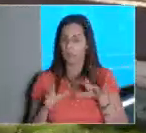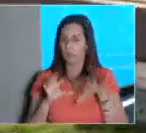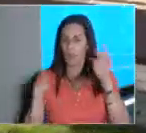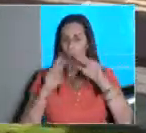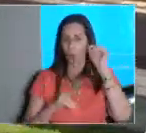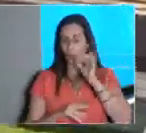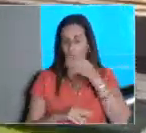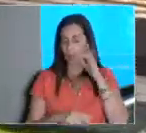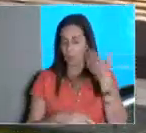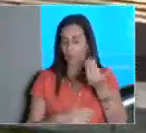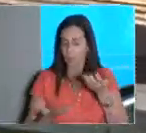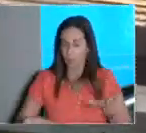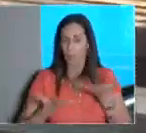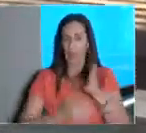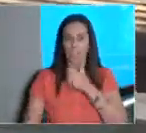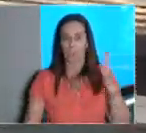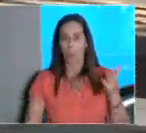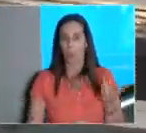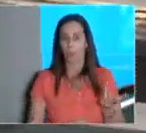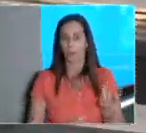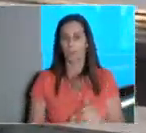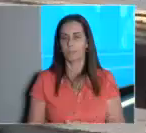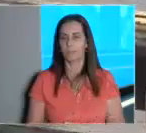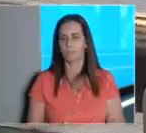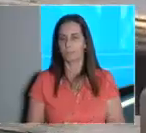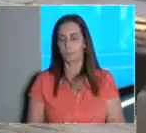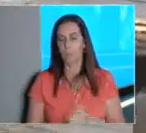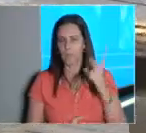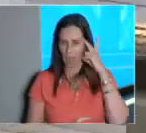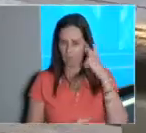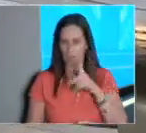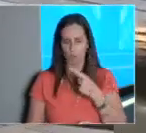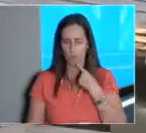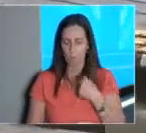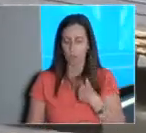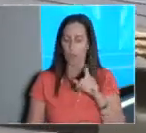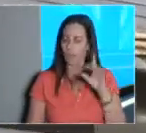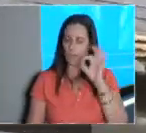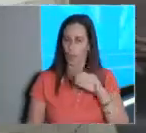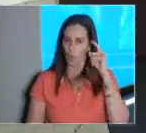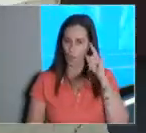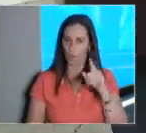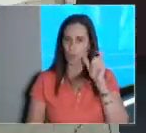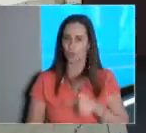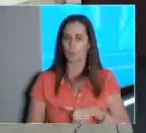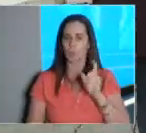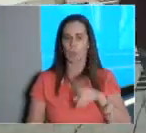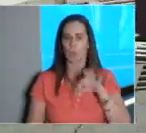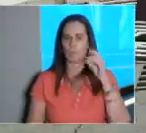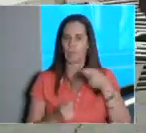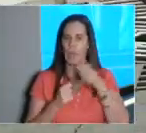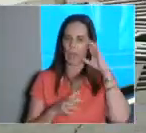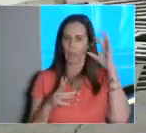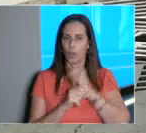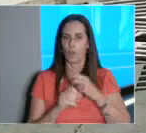תצביע כחול לבן, תן את הבוסט למחנה שאתה רוצה בו. אני מבין לגמרי את הנקודה שאתה אומר, אני עדיין חושב שאנשים צריכים להצביע בצורה אידיאולוגית